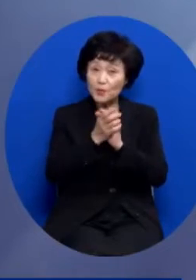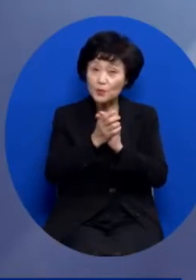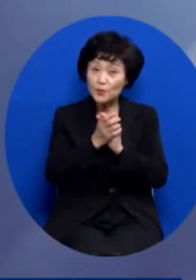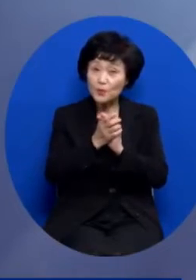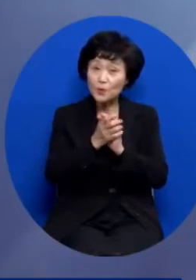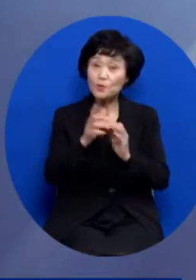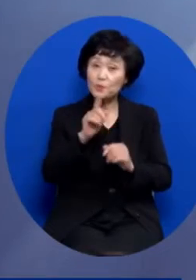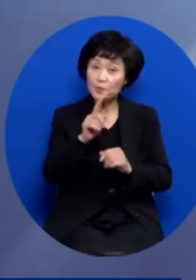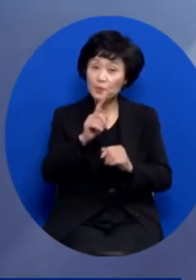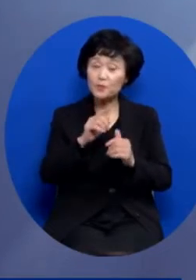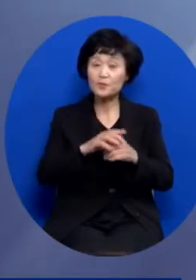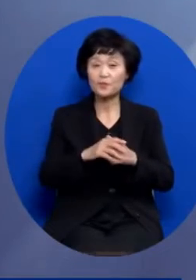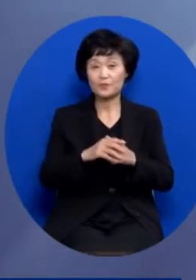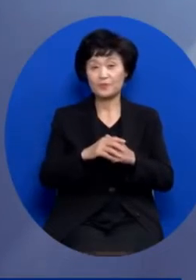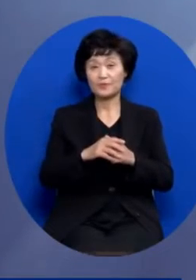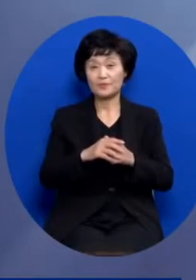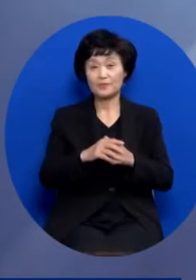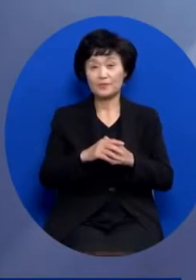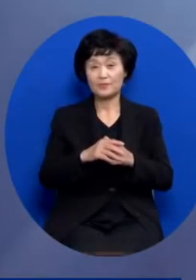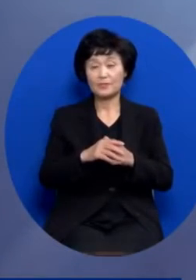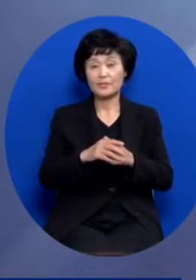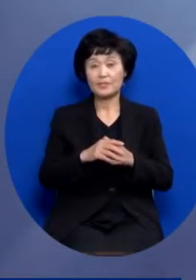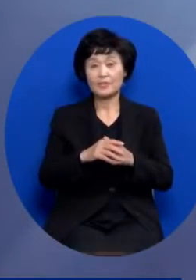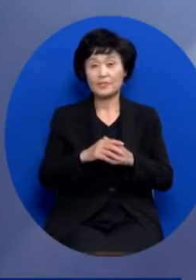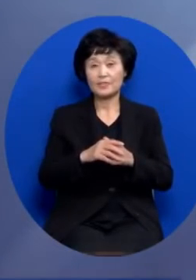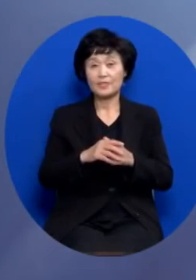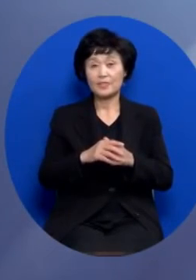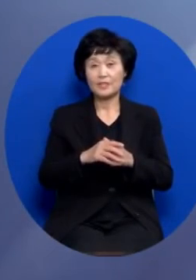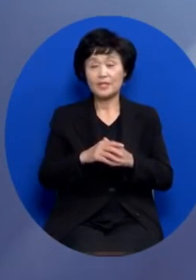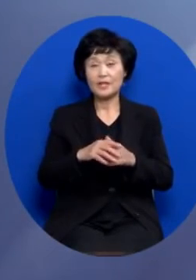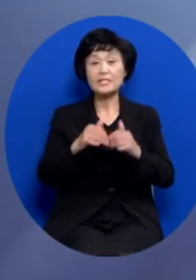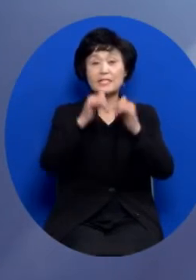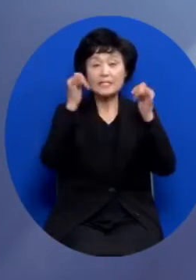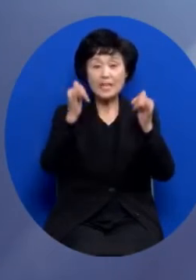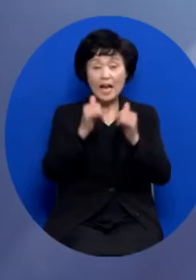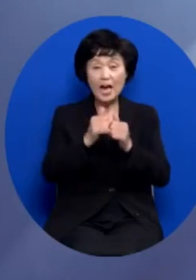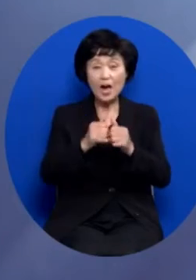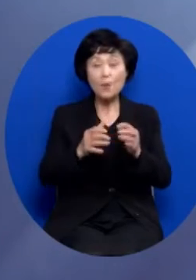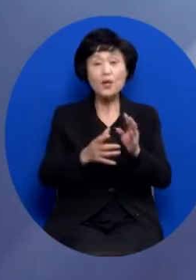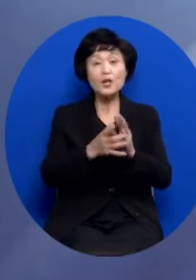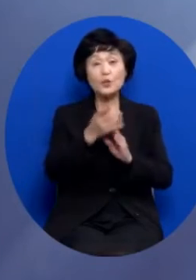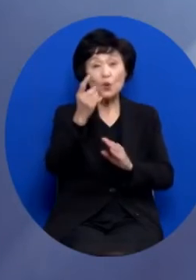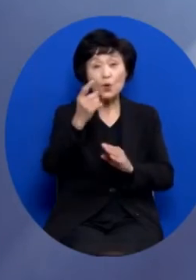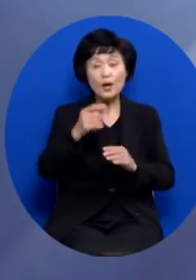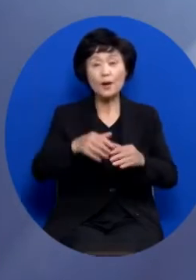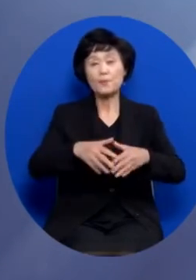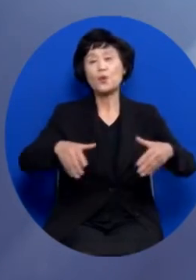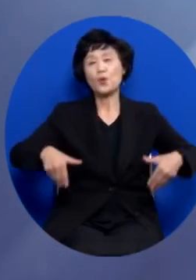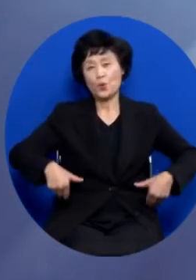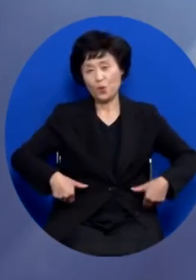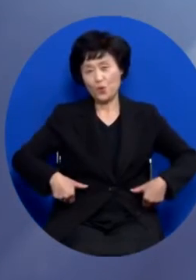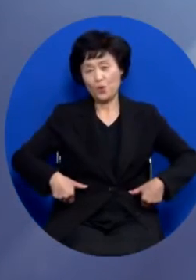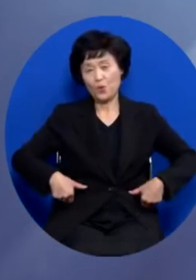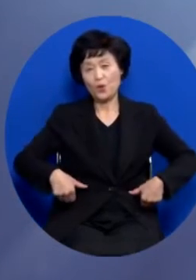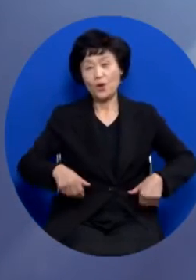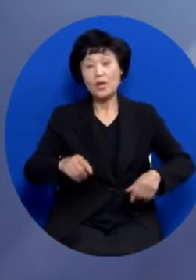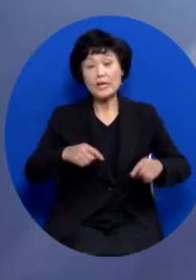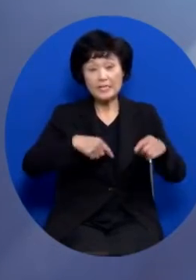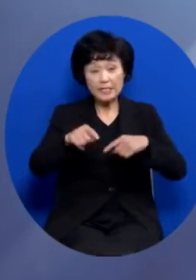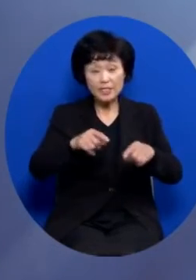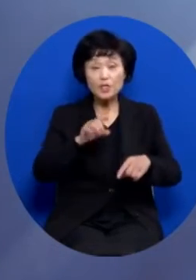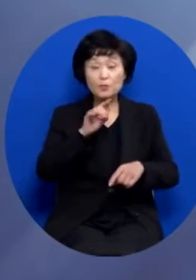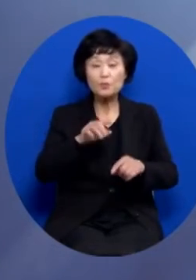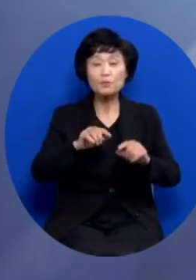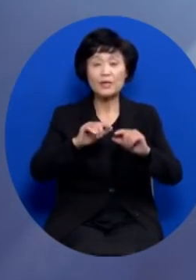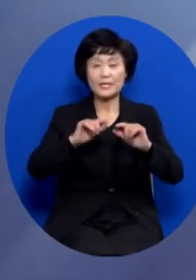제가 한번 중간에 말씀드렸지만 사회 통합과 그 포용인 것 같습니다. 우리 정치뿐만 아니라 지금